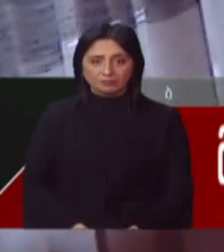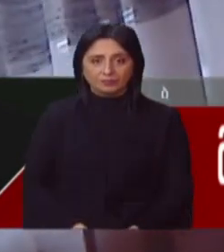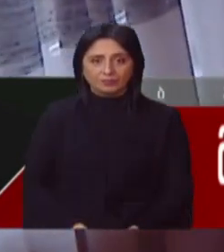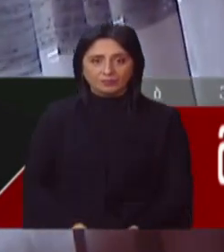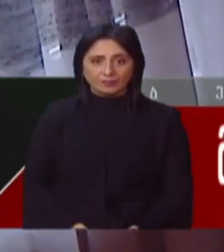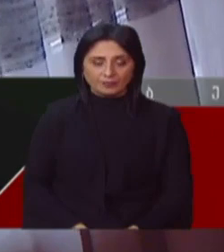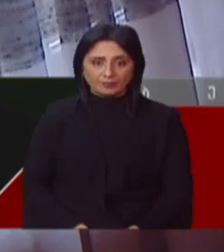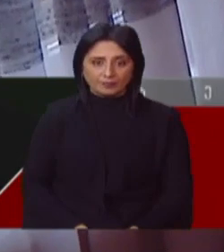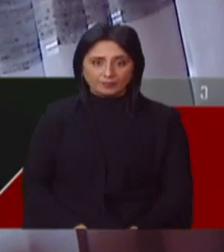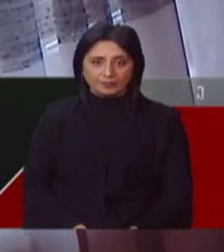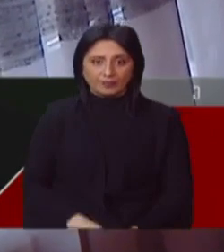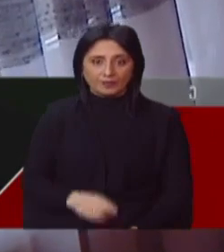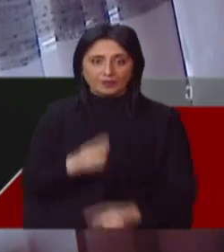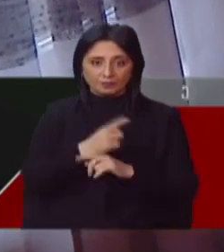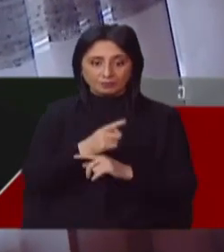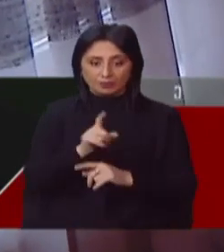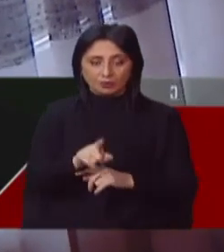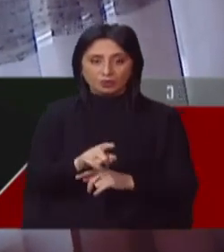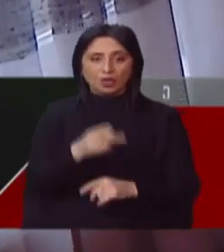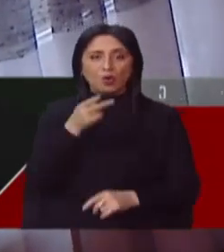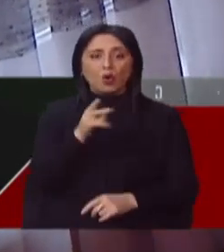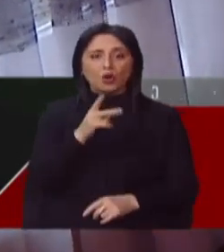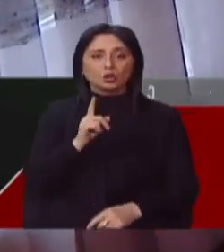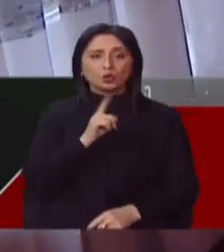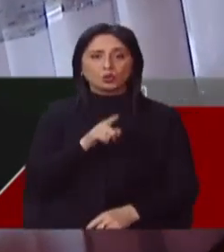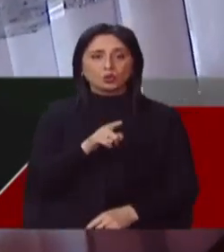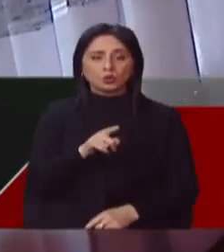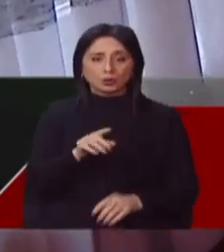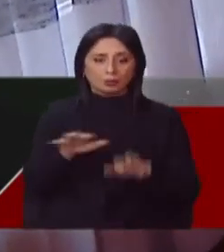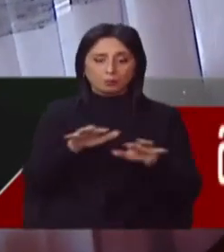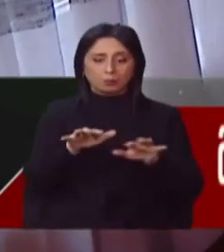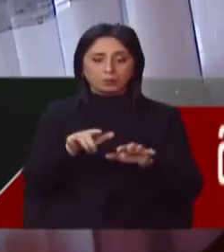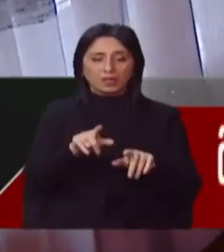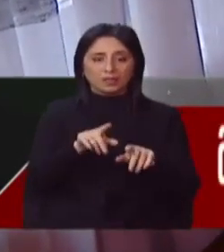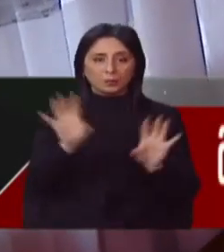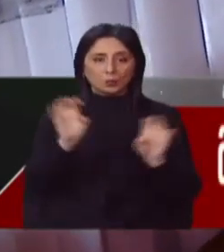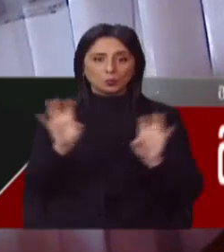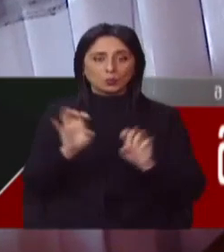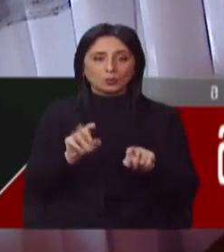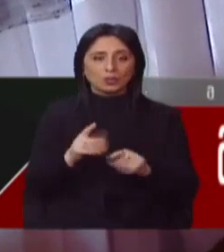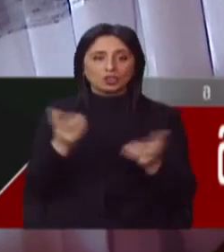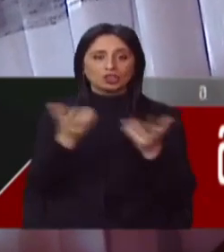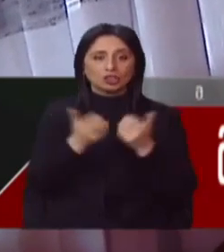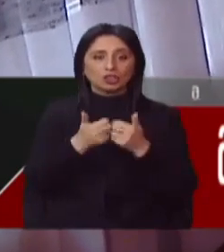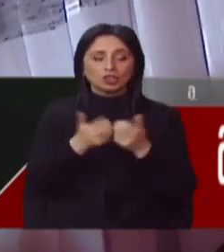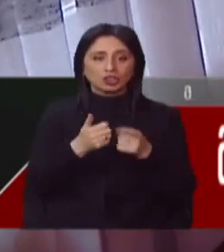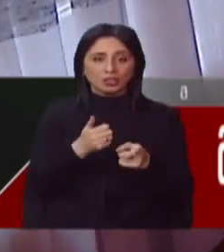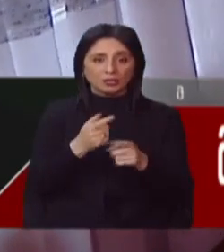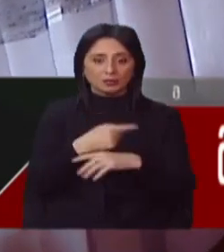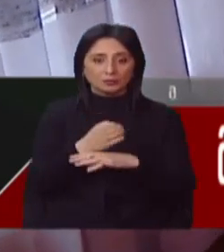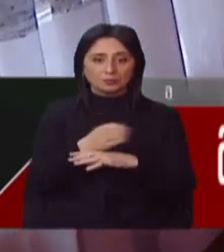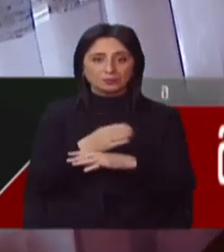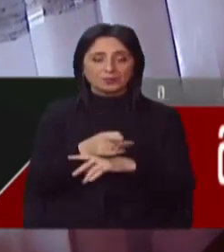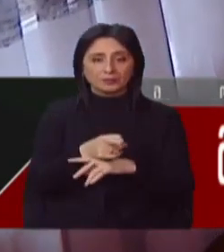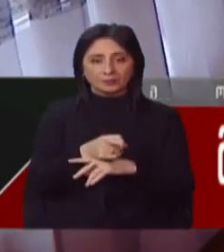ვთავთ ხელსაწყოს, ველოდებით 1-2 წუთი თვით დააკალიბრაციისათვის და ამის შემდგომ იწებს